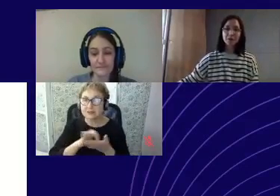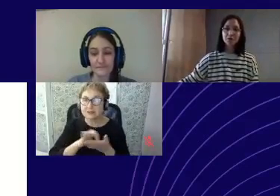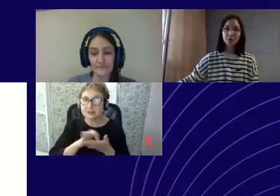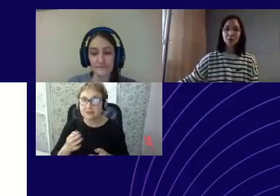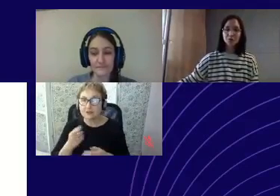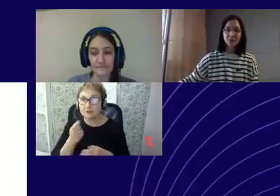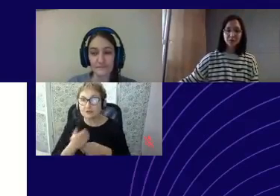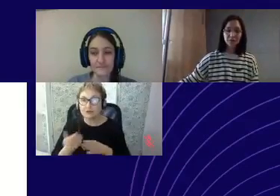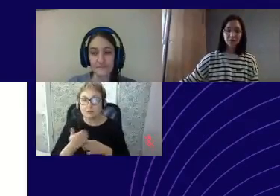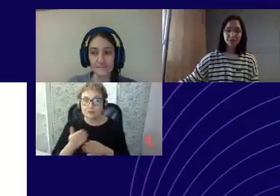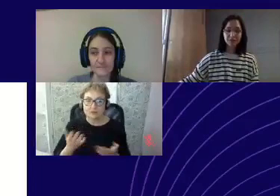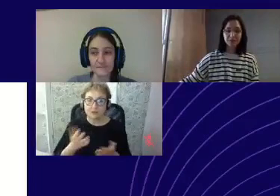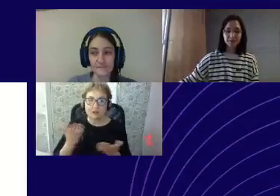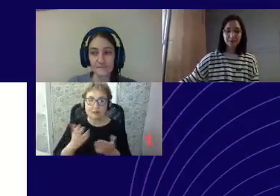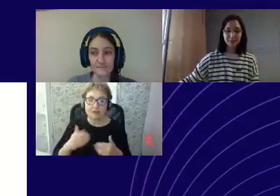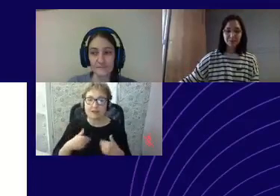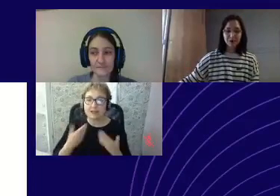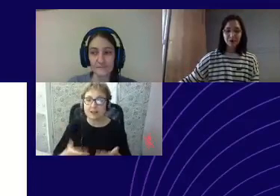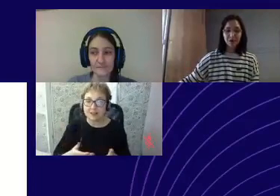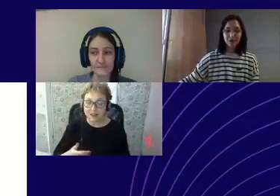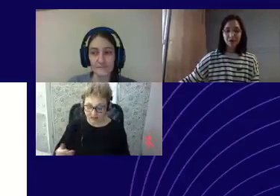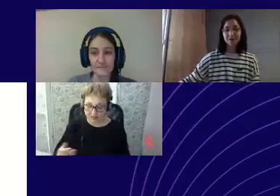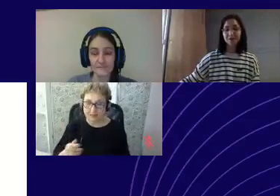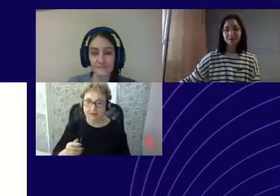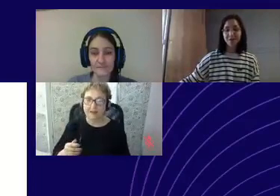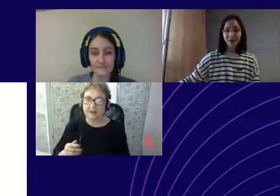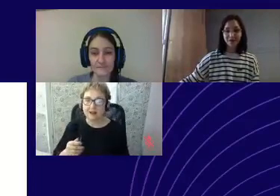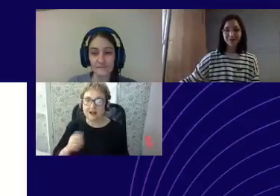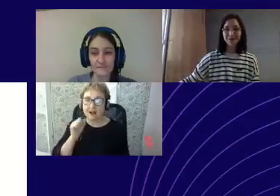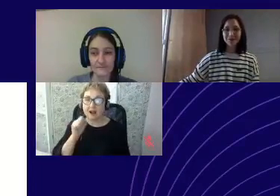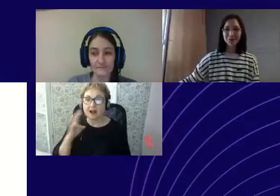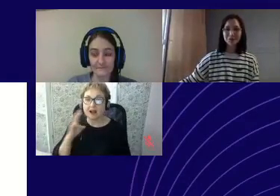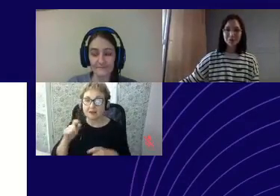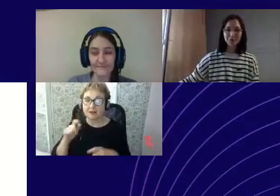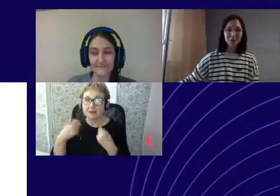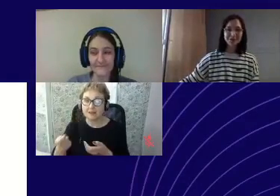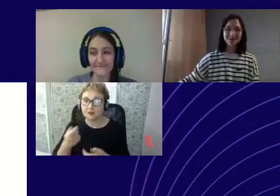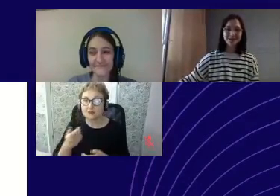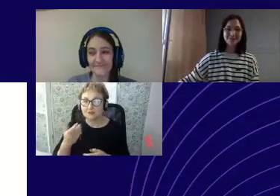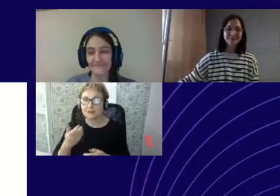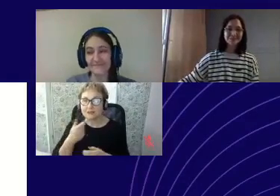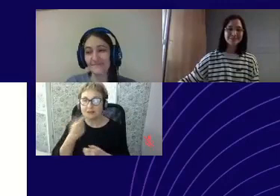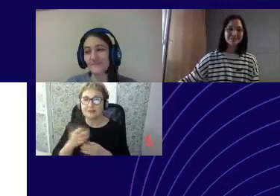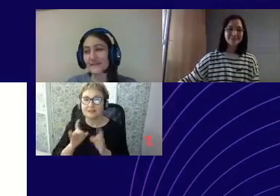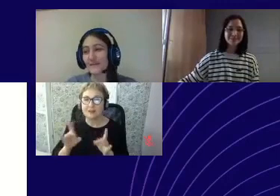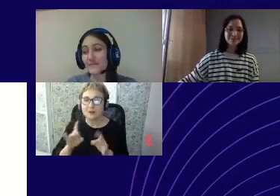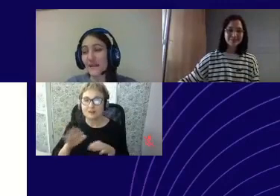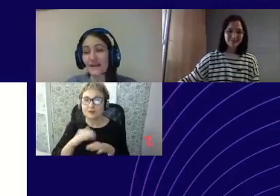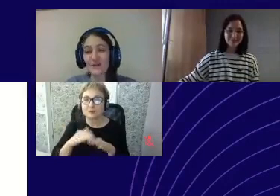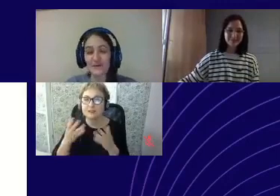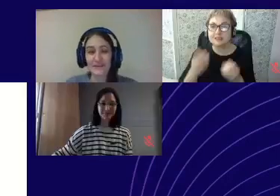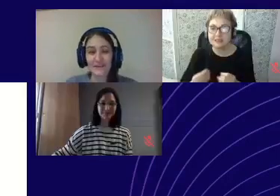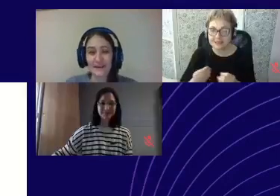либо чуть позже уже с какими-то рекомендациями. Итак, Анна, передаю вам слово. Добрый день.